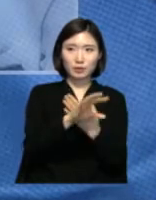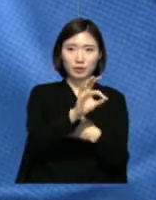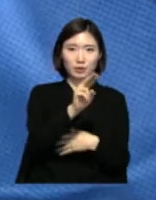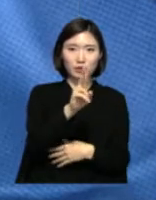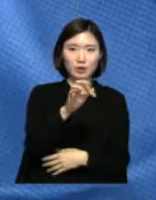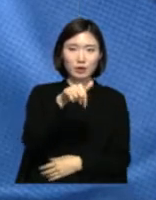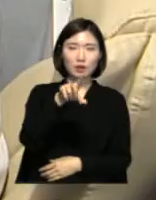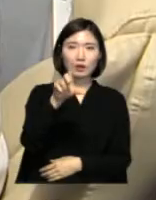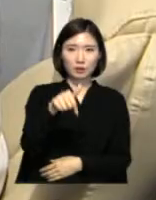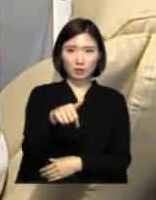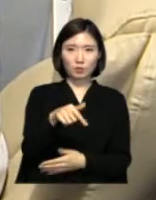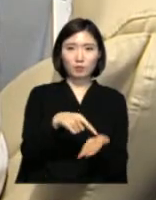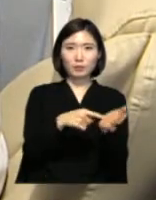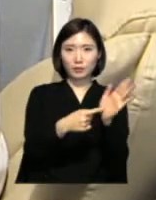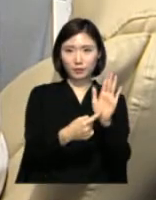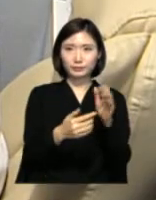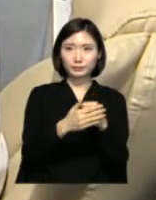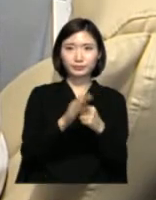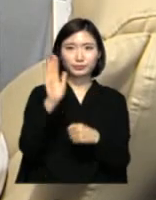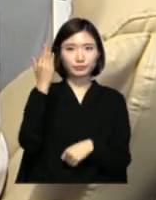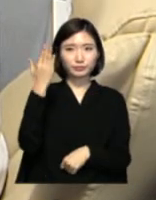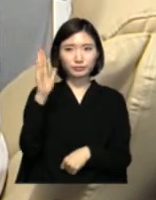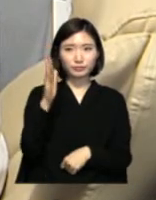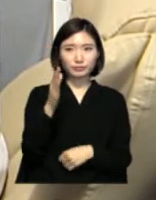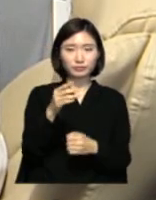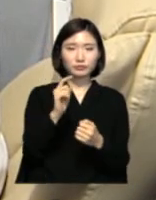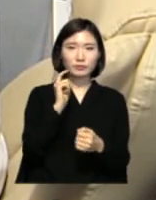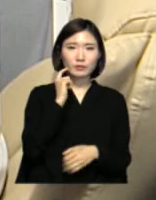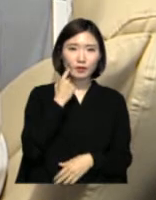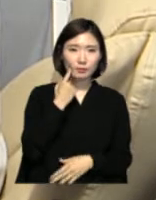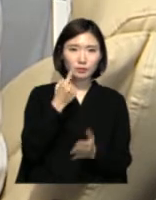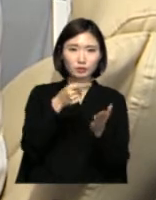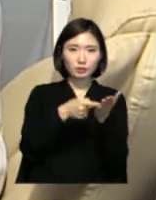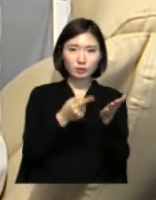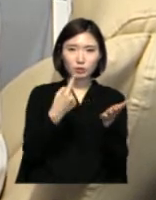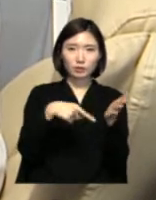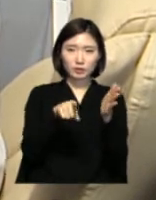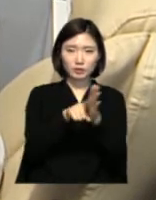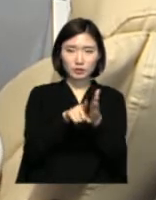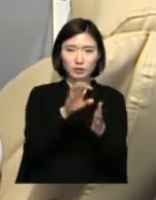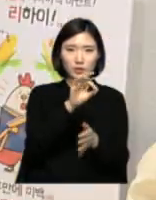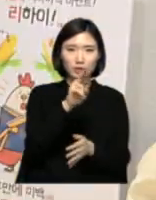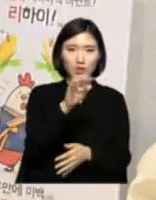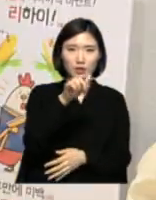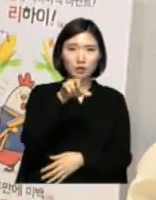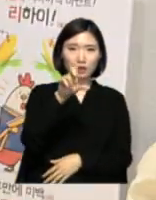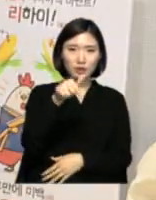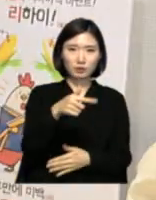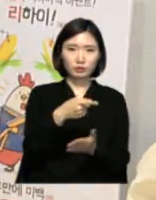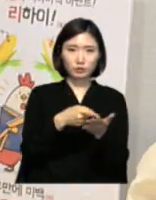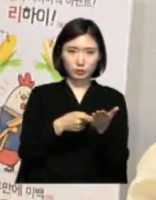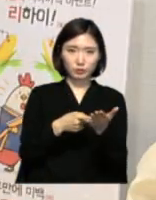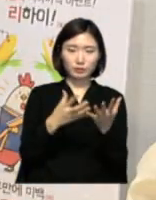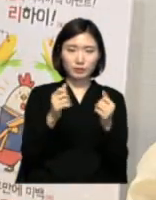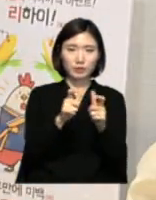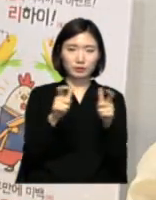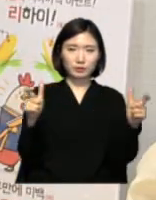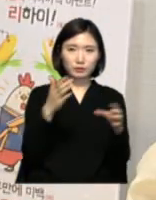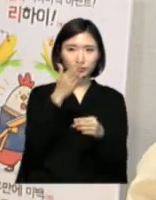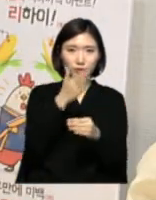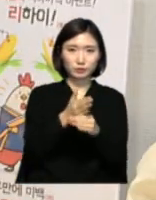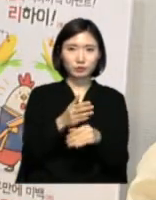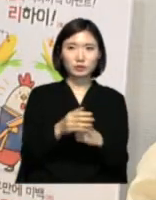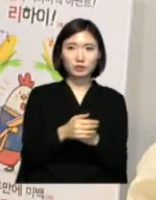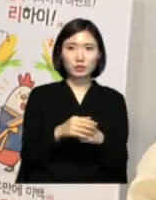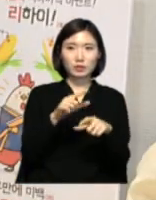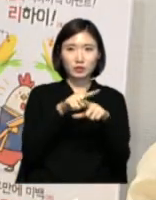수 있겠습니다. 네, 그 최근에는 이제 성형 목적으로 양악 수술을 하시는 분들이 좀 늘고 있는 걸로 알고 있습니다.